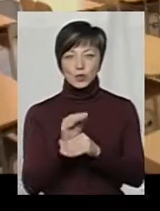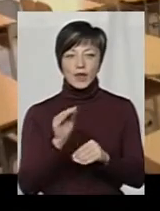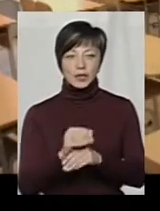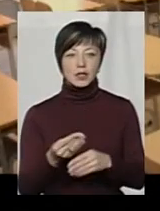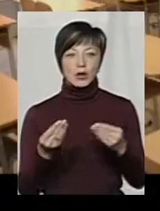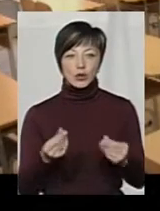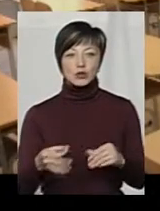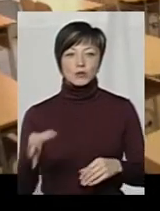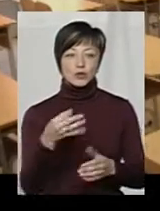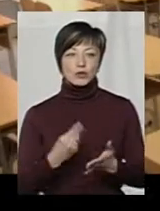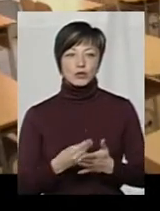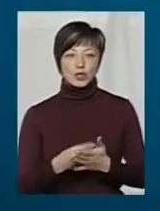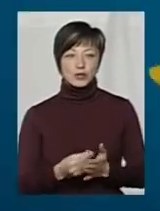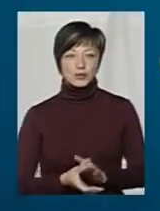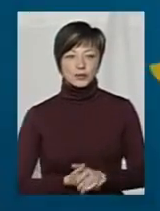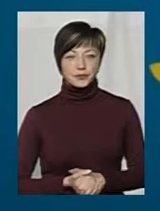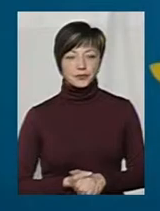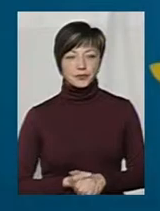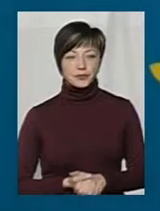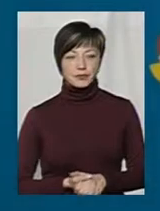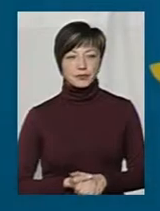та грошей з обласного бюджету.